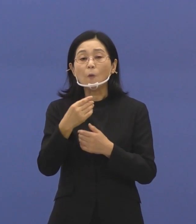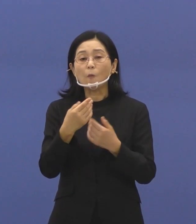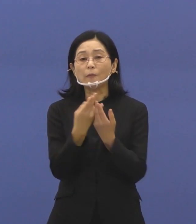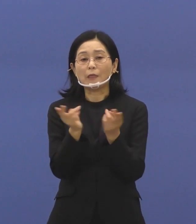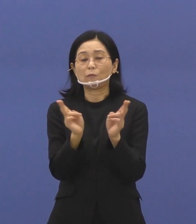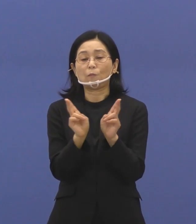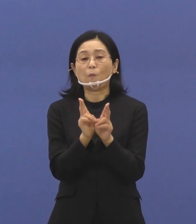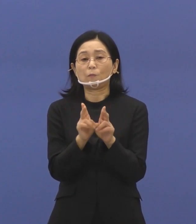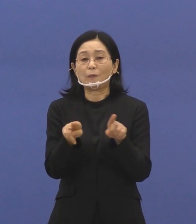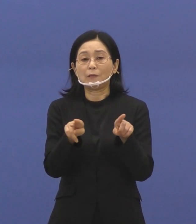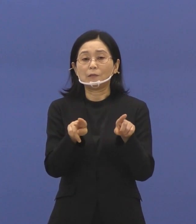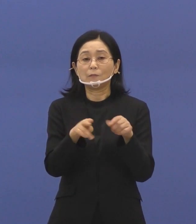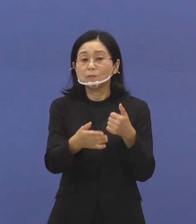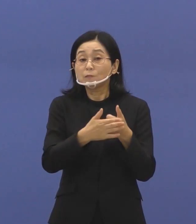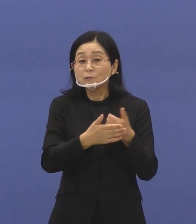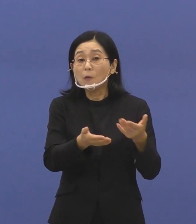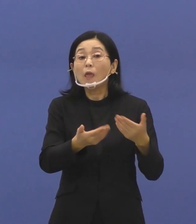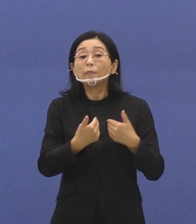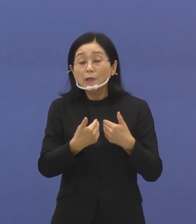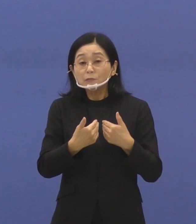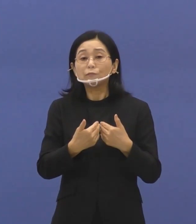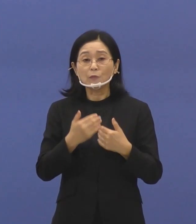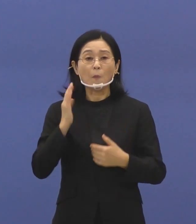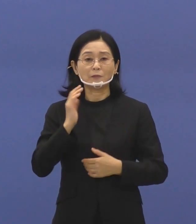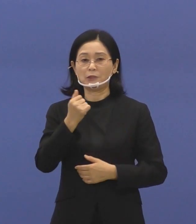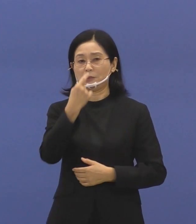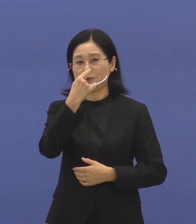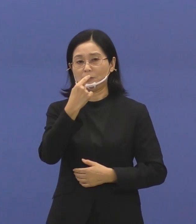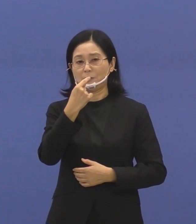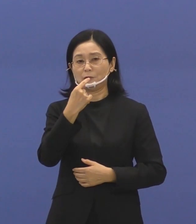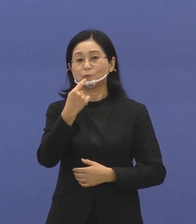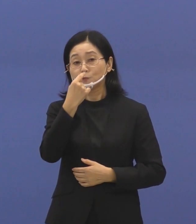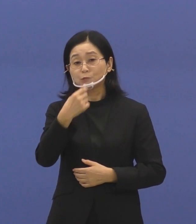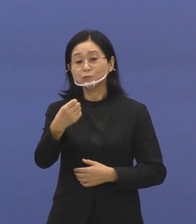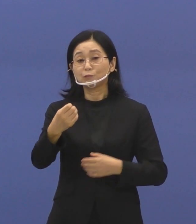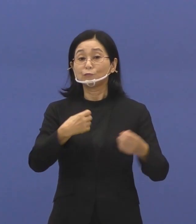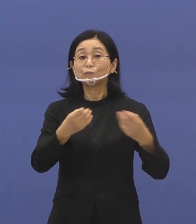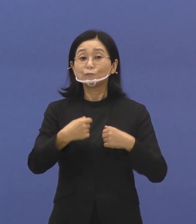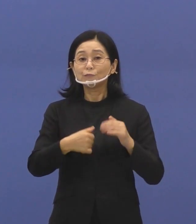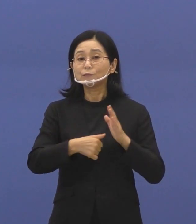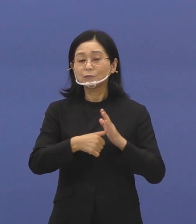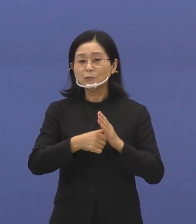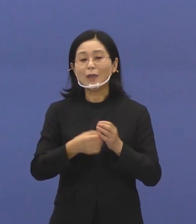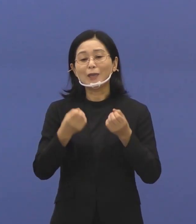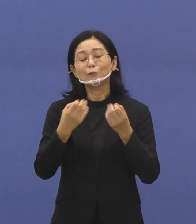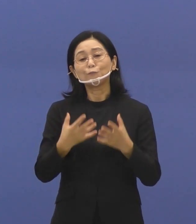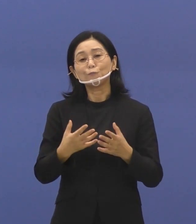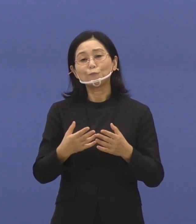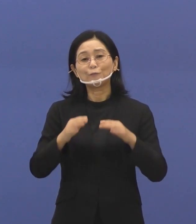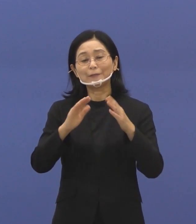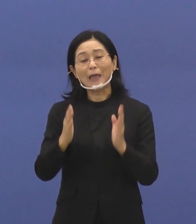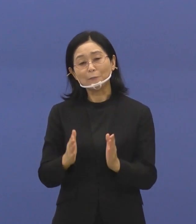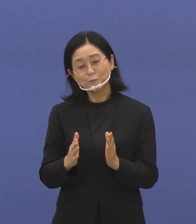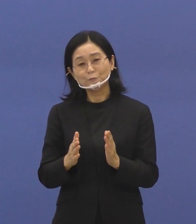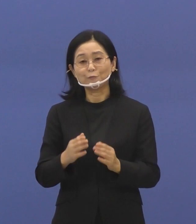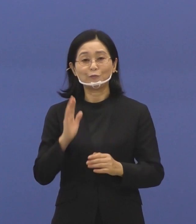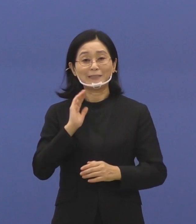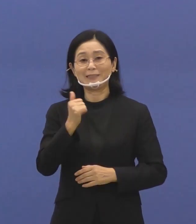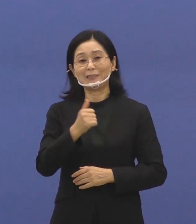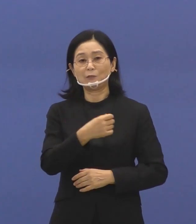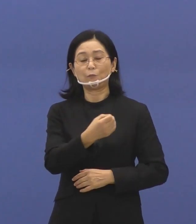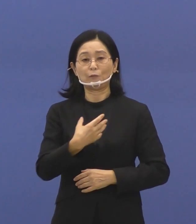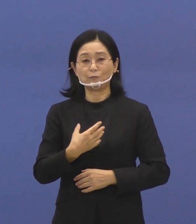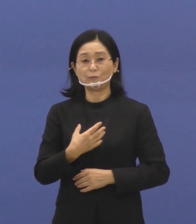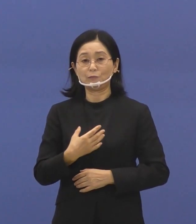り、ニュータイプ知事とか言って、その基本は保守のスタンスであっても共産党